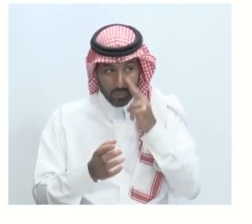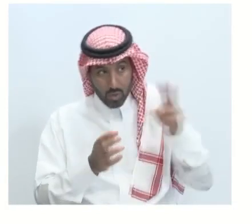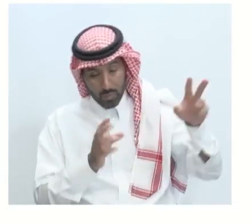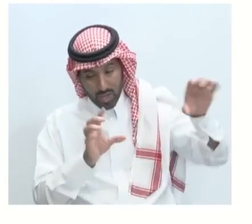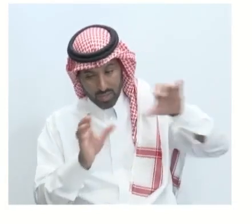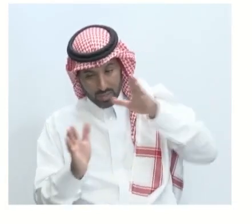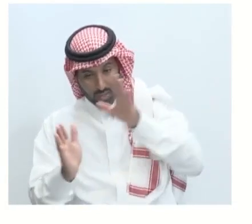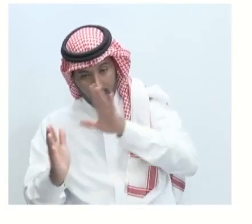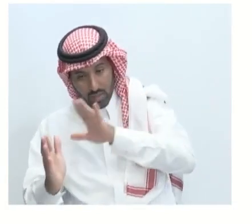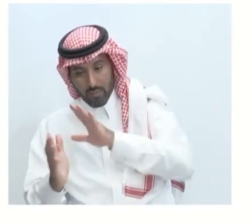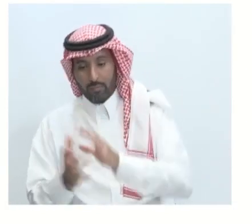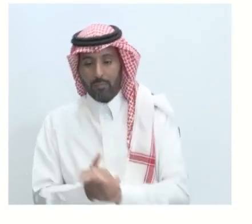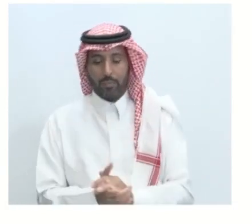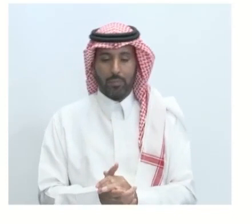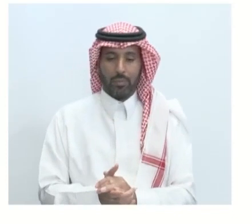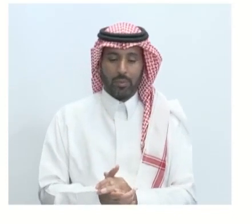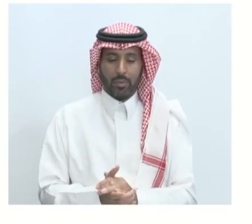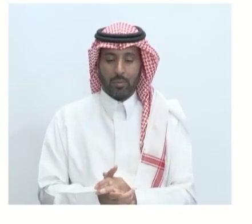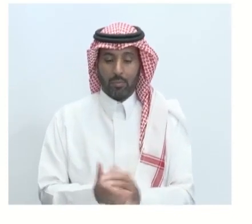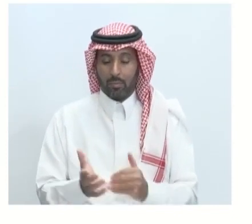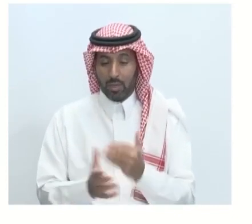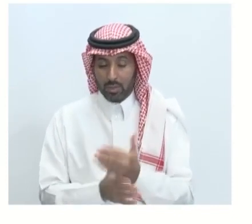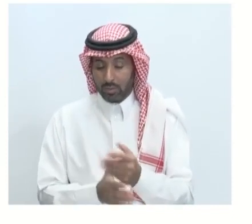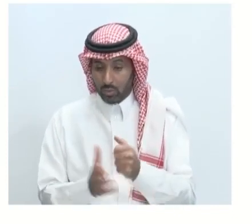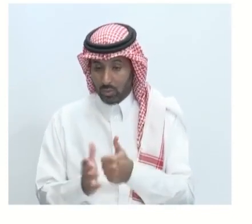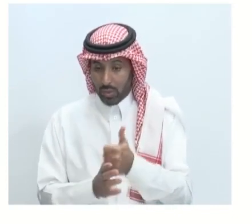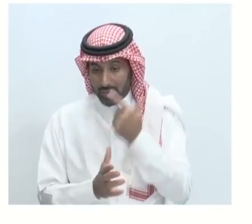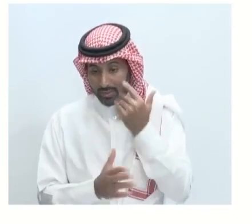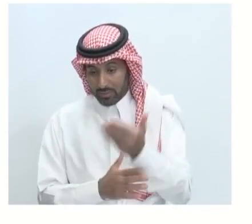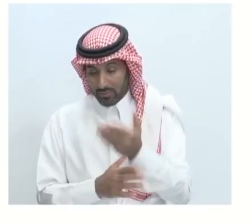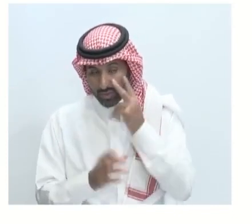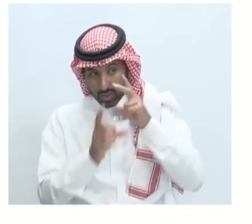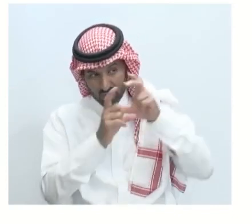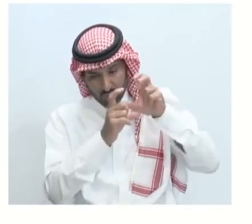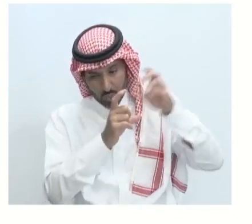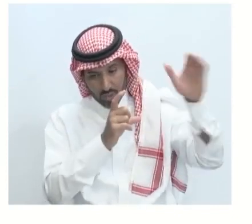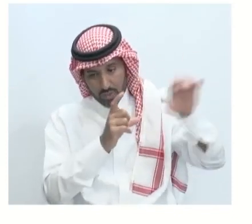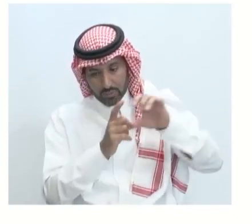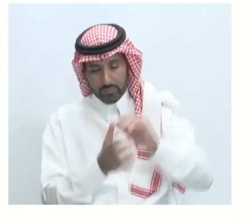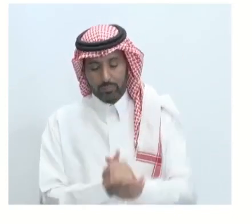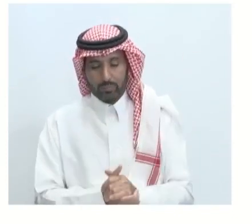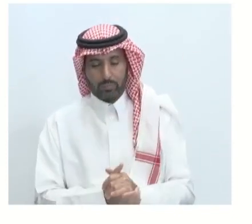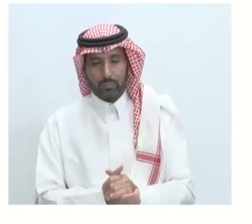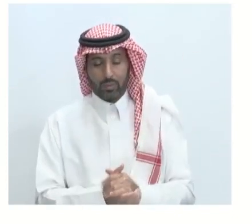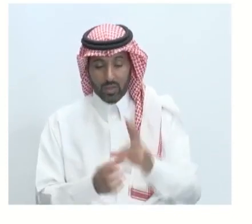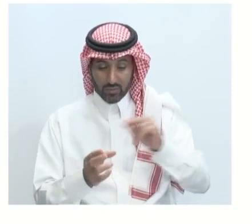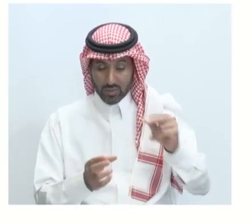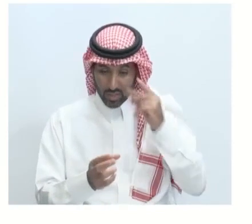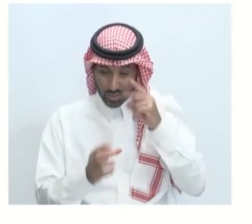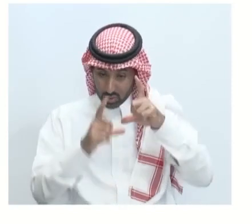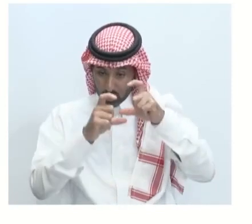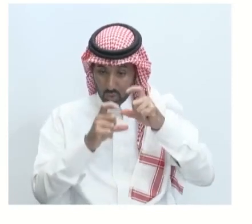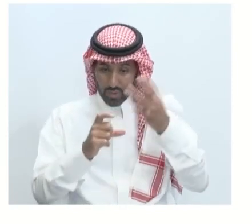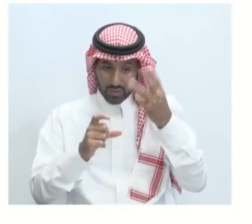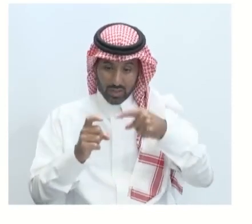حده بحيث تعطي الكفاءه المطلوبه في التصوير نلاحظ هنا في الشكل 13/3